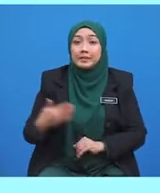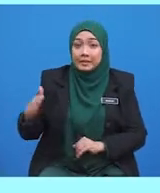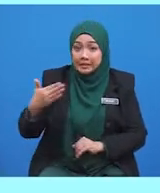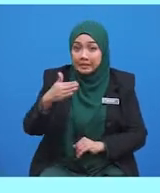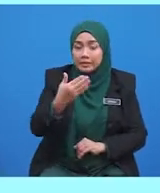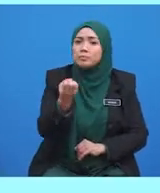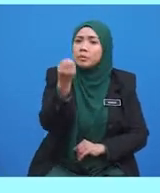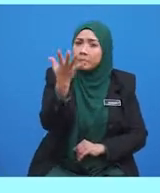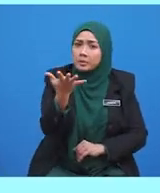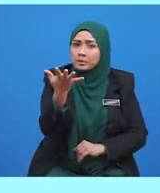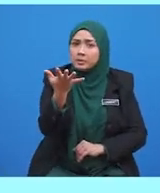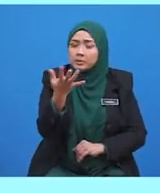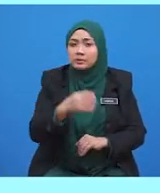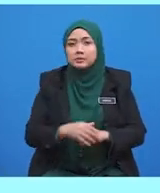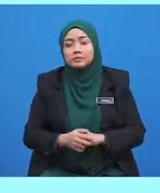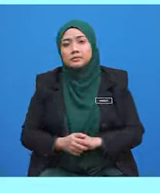Ikan, berapa ya?